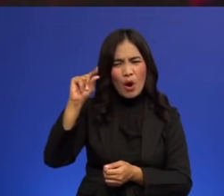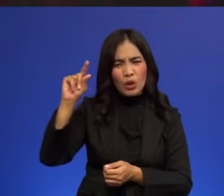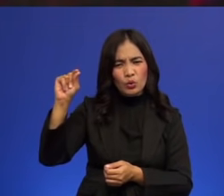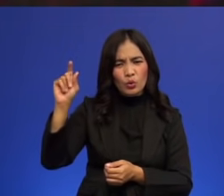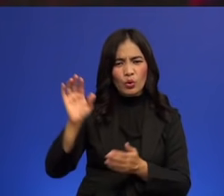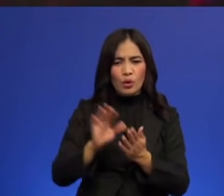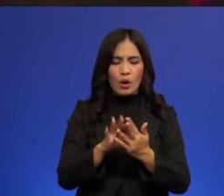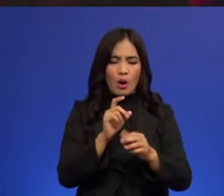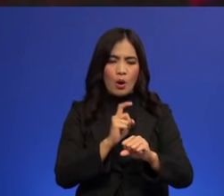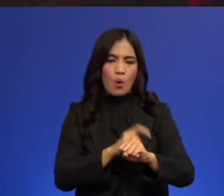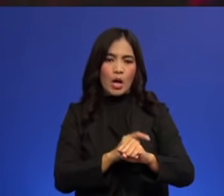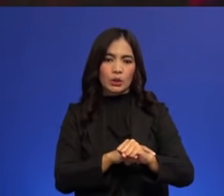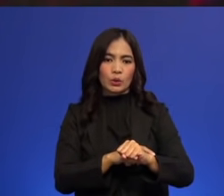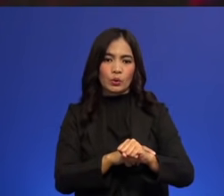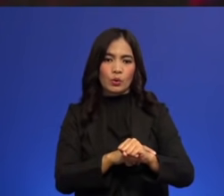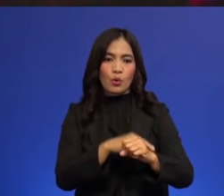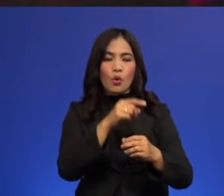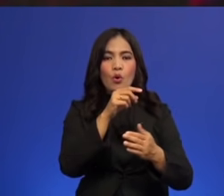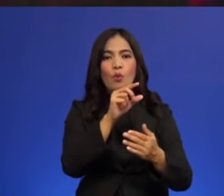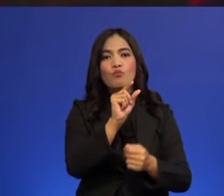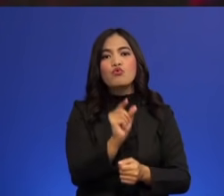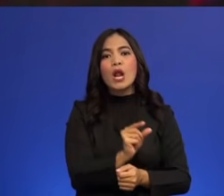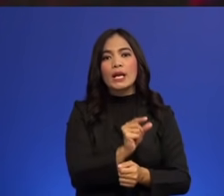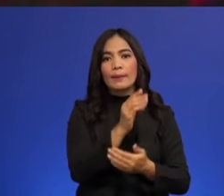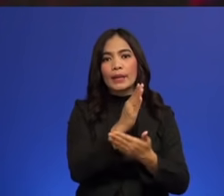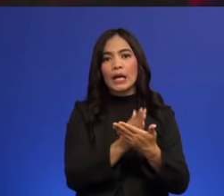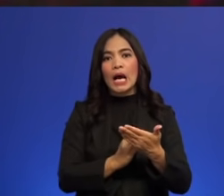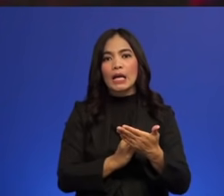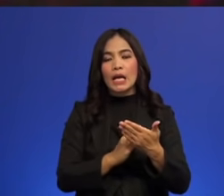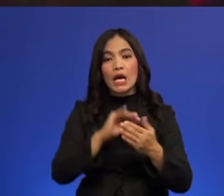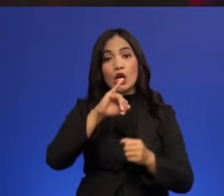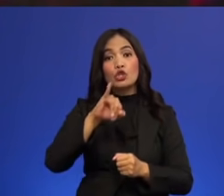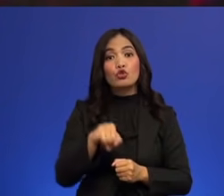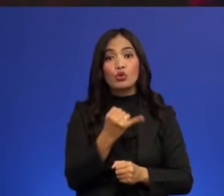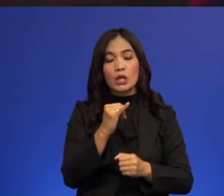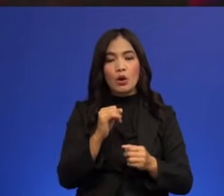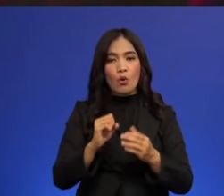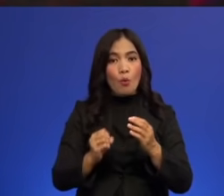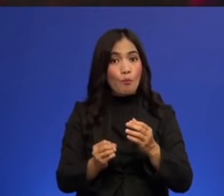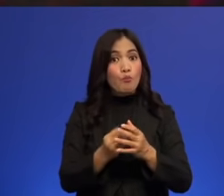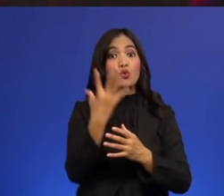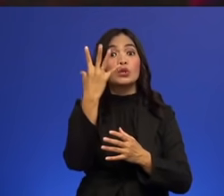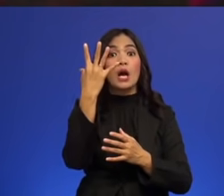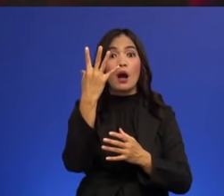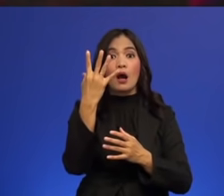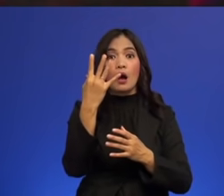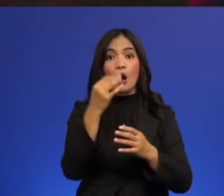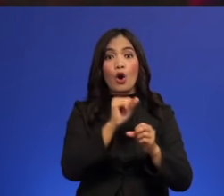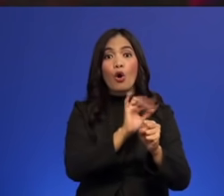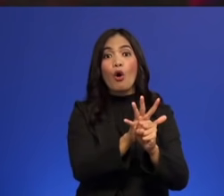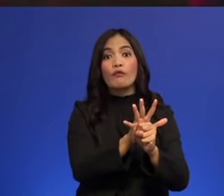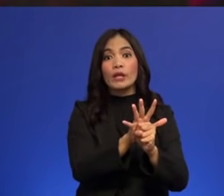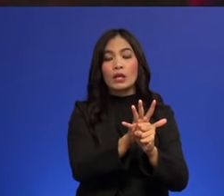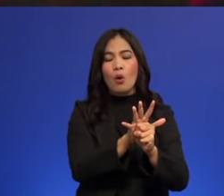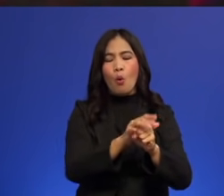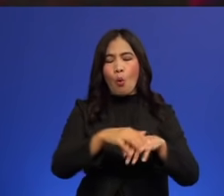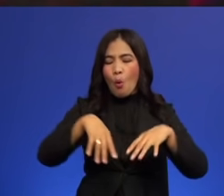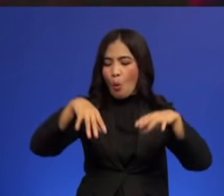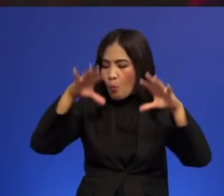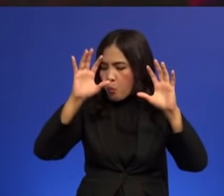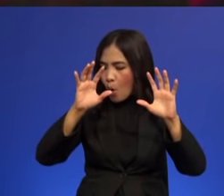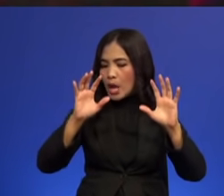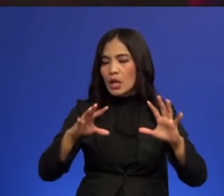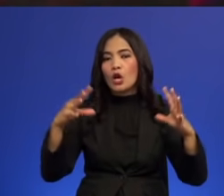waktu mana di pertengahan bulan Juli, itu peak puncak atau